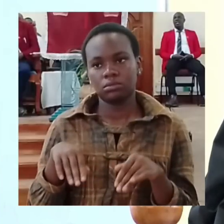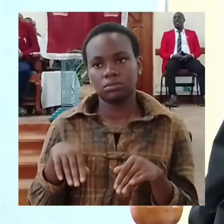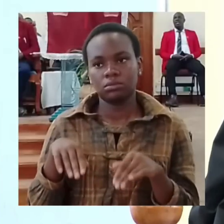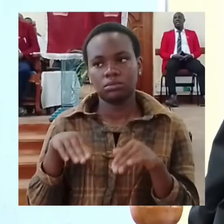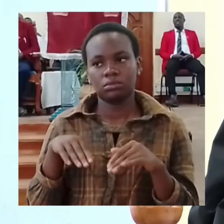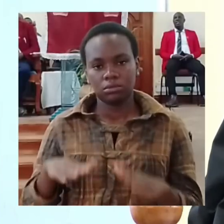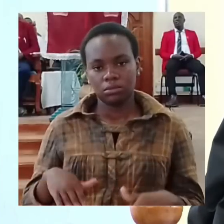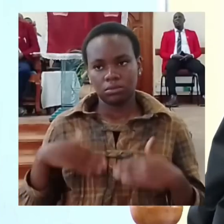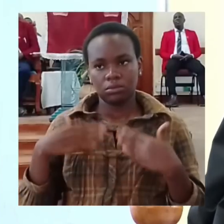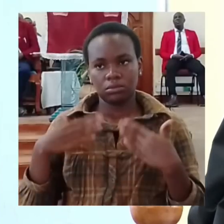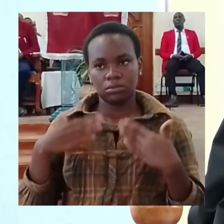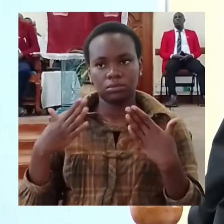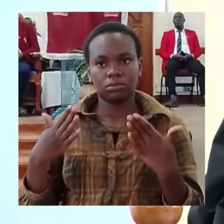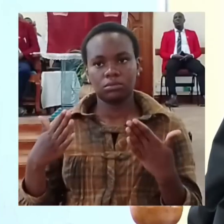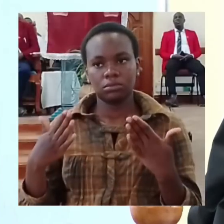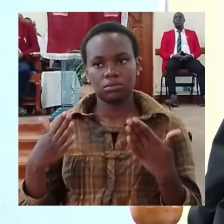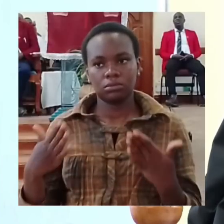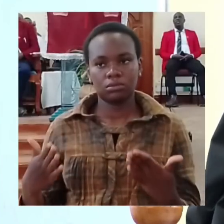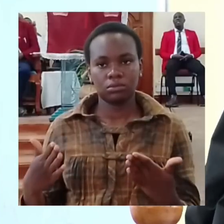tũgwetereire